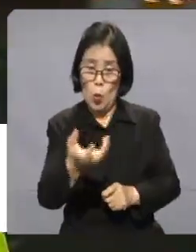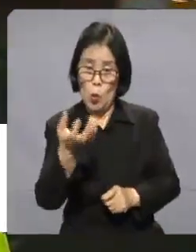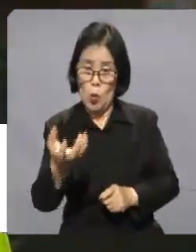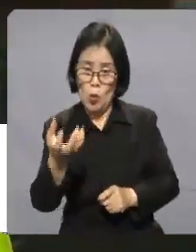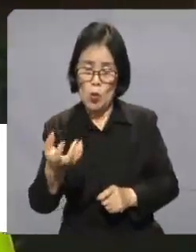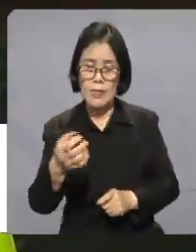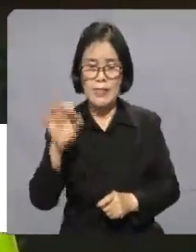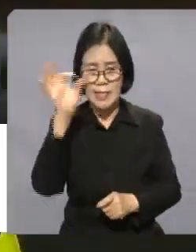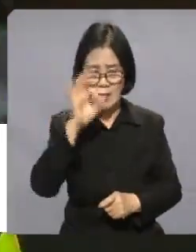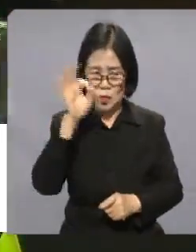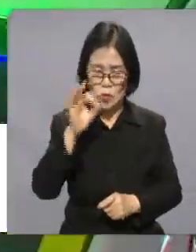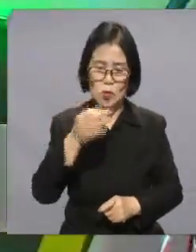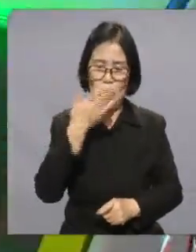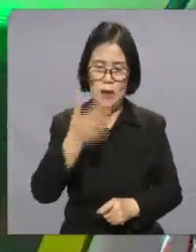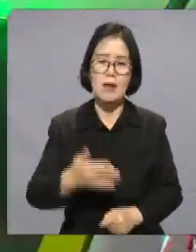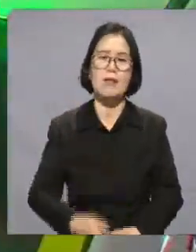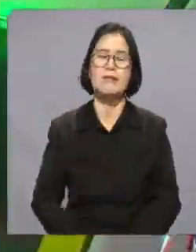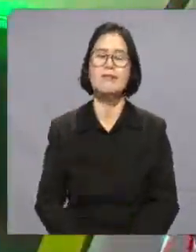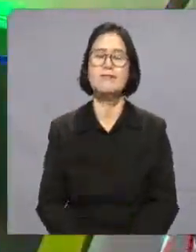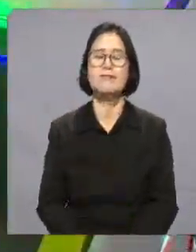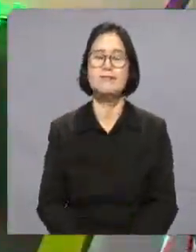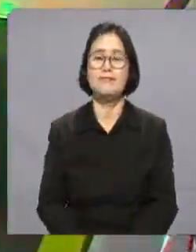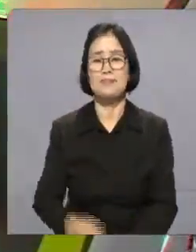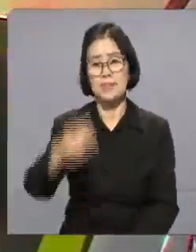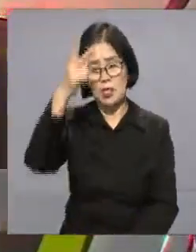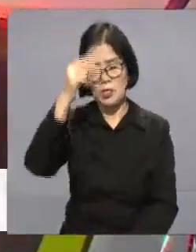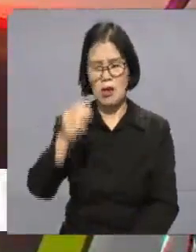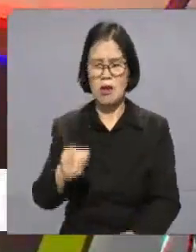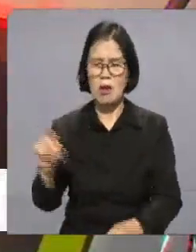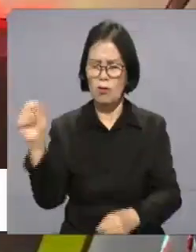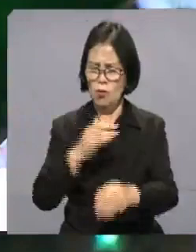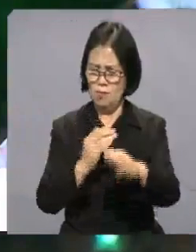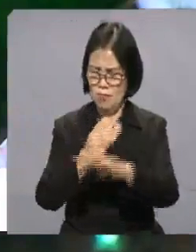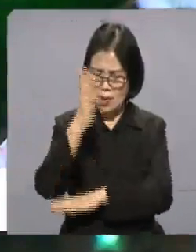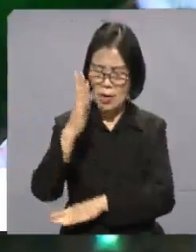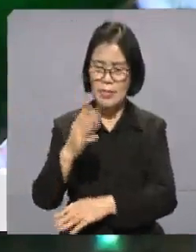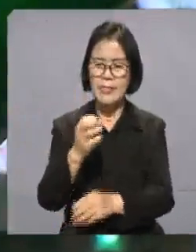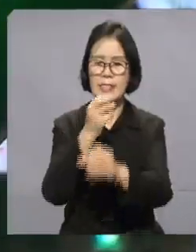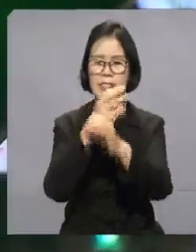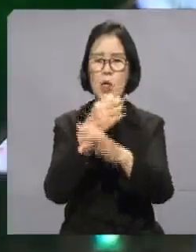PM도 단속을 하고 있습니다. 경찰은 과속운전과 신호